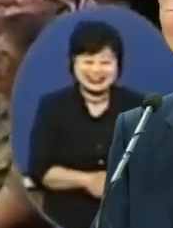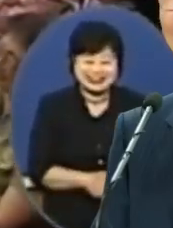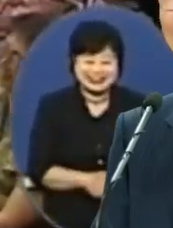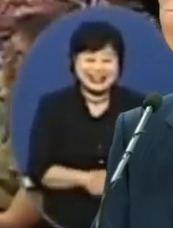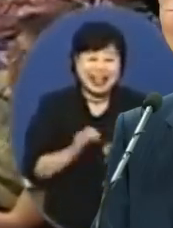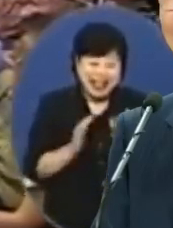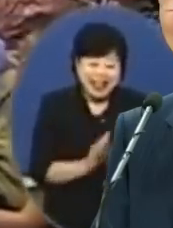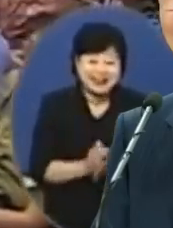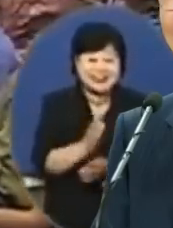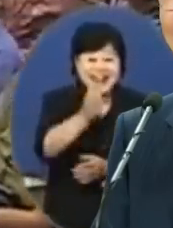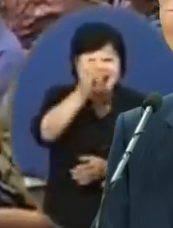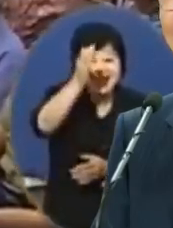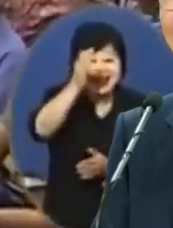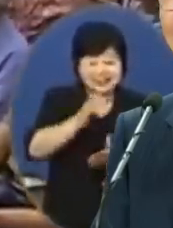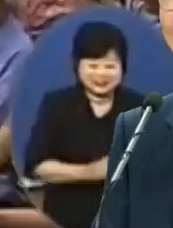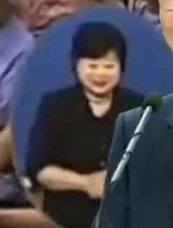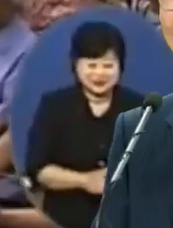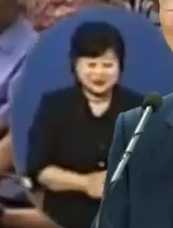할렐루야.